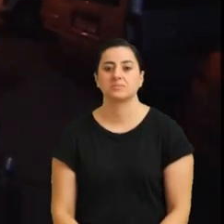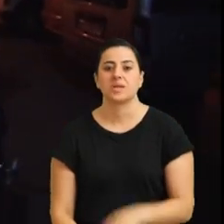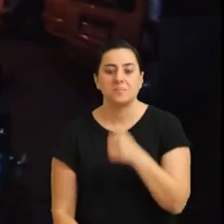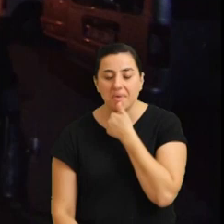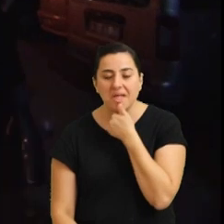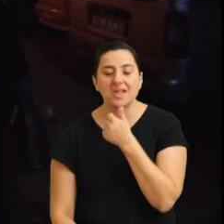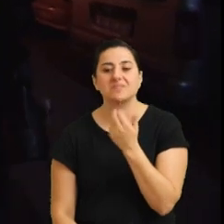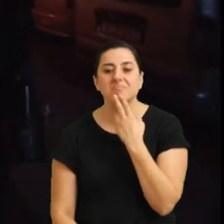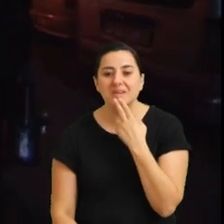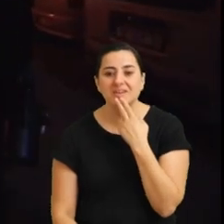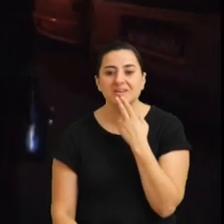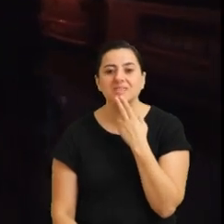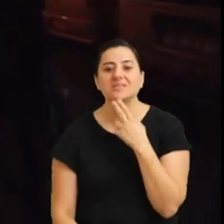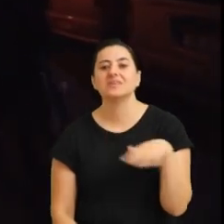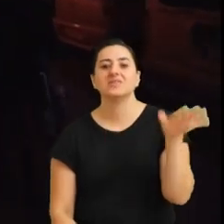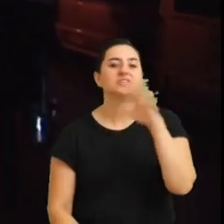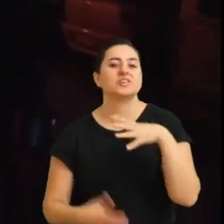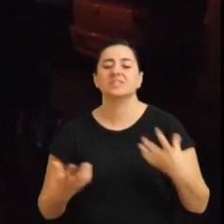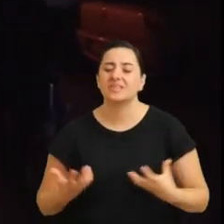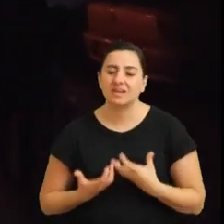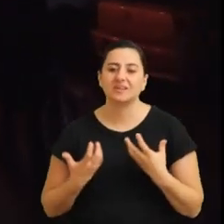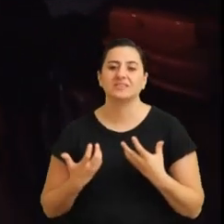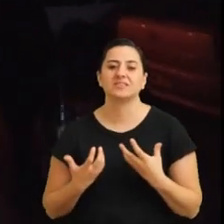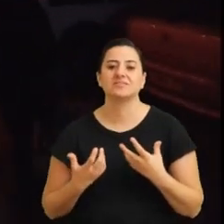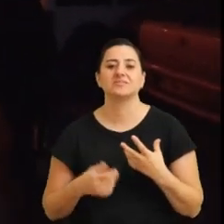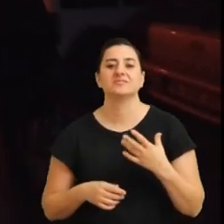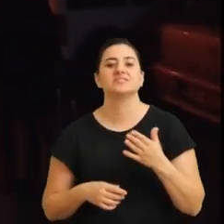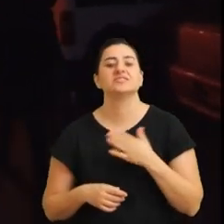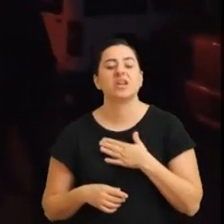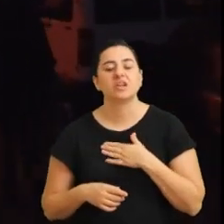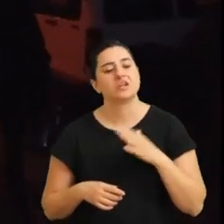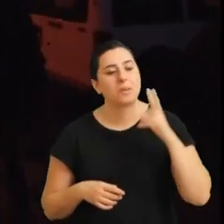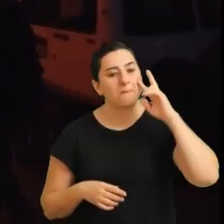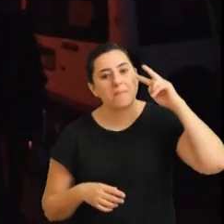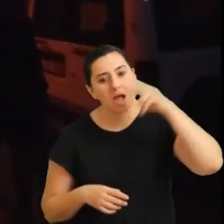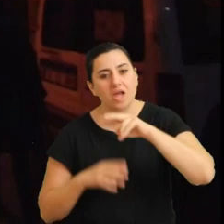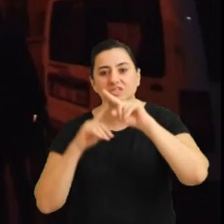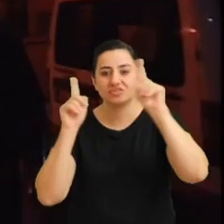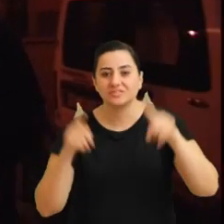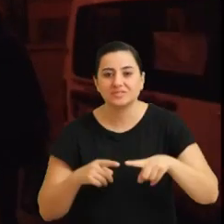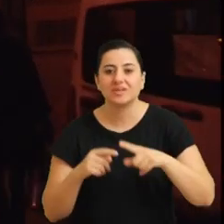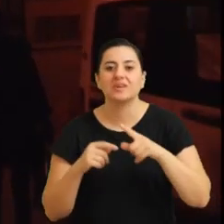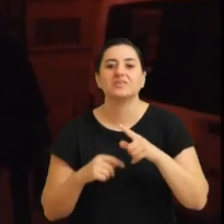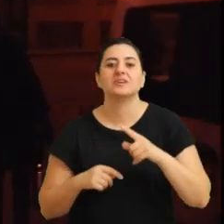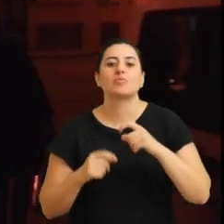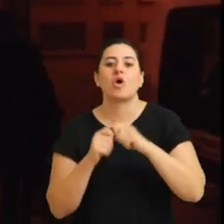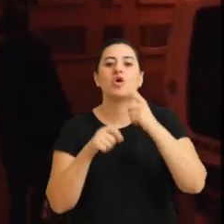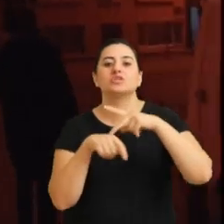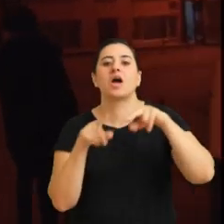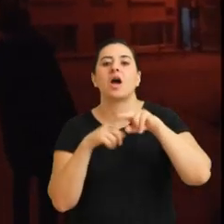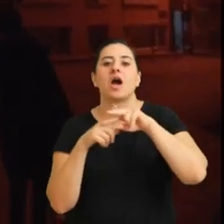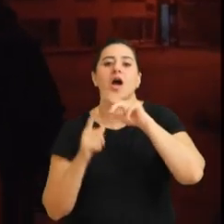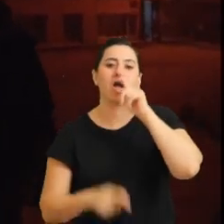Beyler, bayanlar, canı yananlar, can önünden bakanlar, boza!